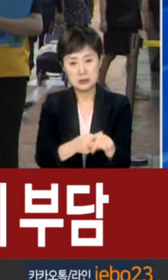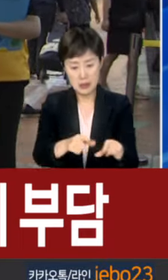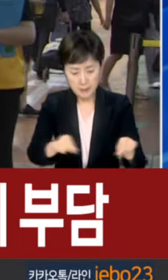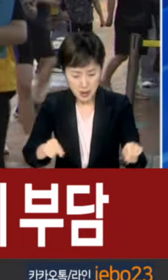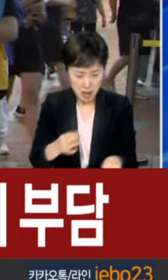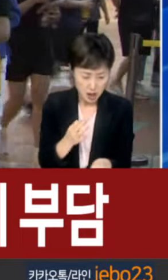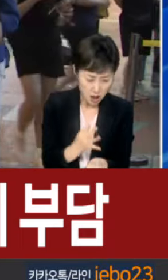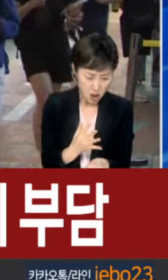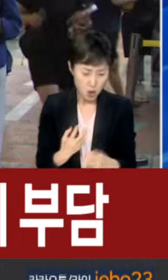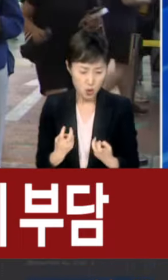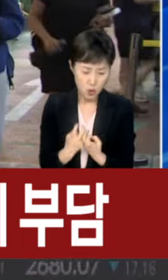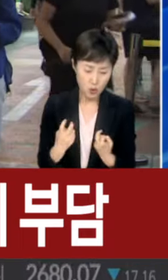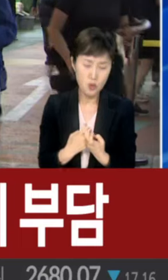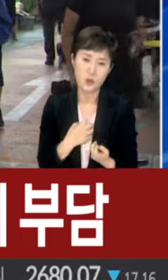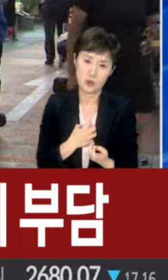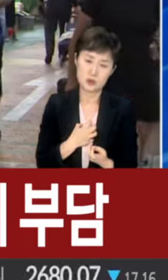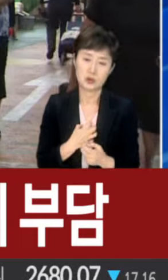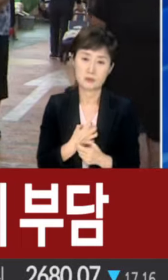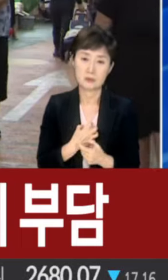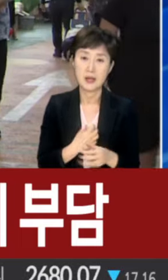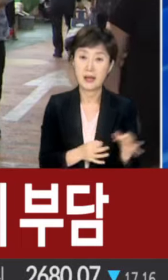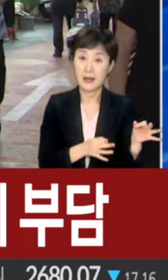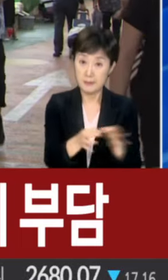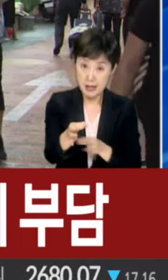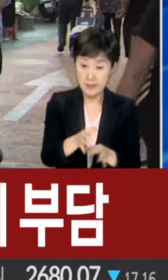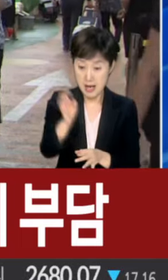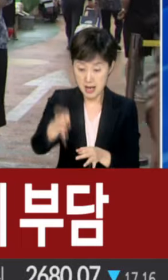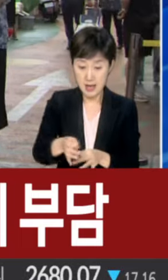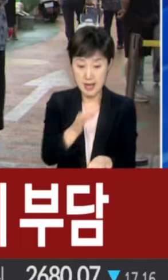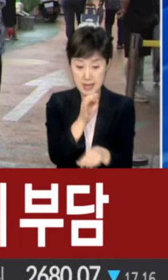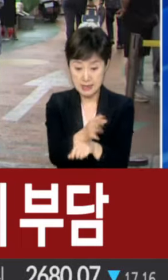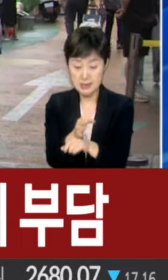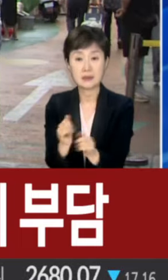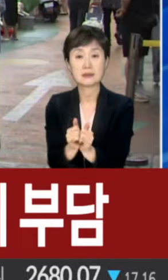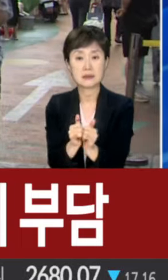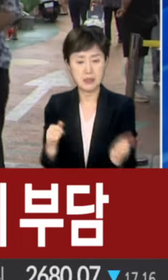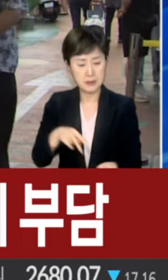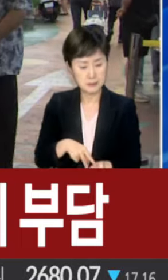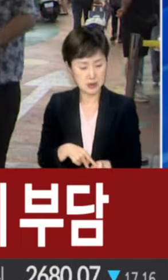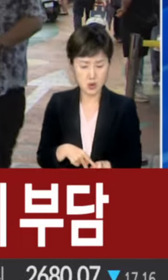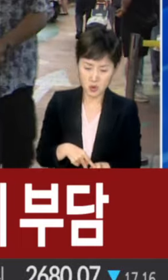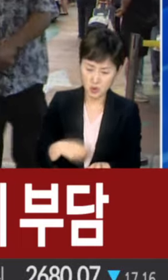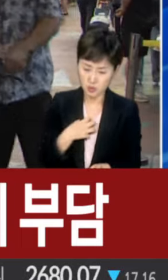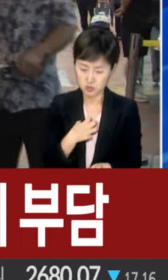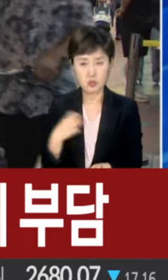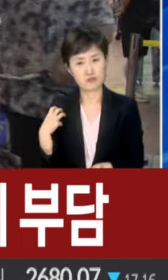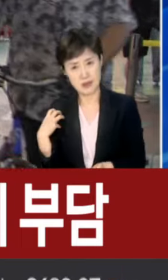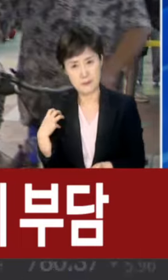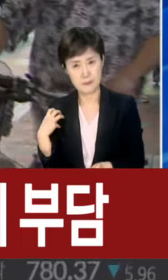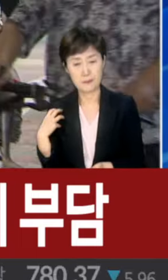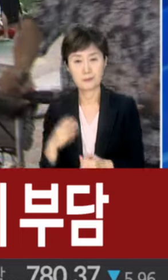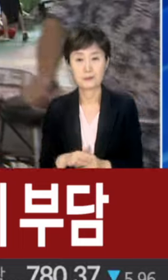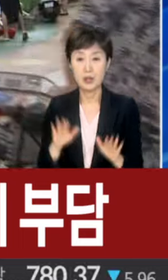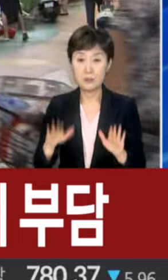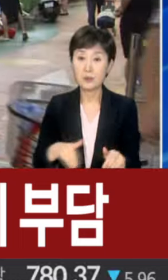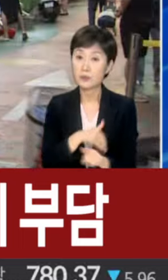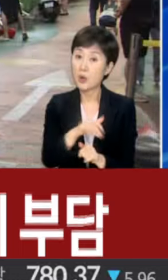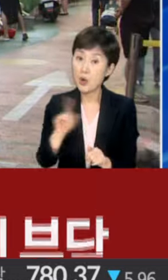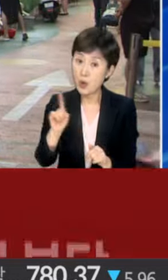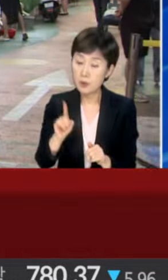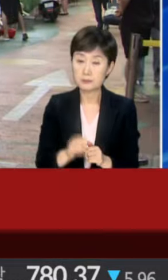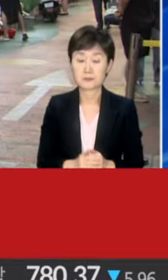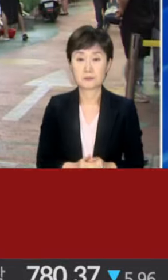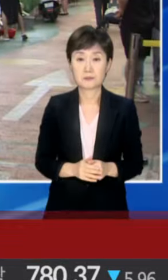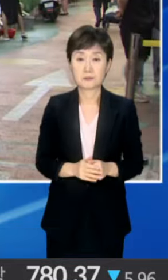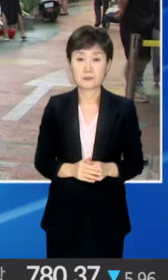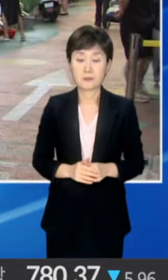물가도 불안해지는 모습인데요. 네, 마트와 시장에서 장을 보는 시민들 부담도 커지고 있습니다. 자세한 소식 현장에 나가 있는 취재 기자